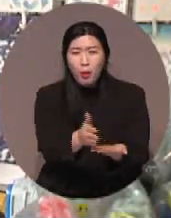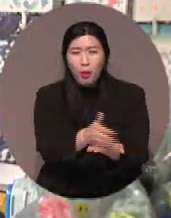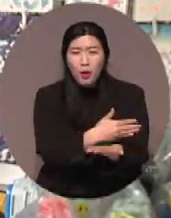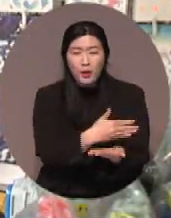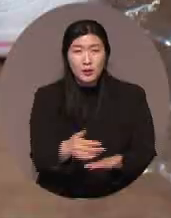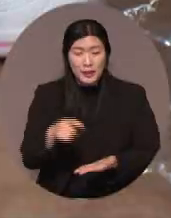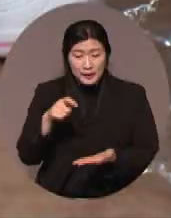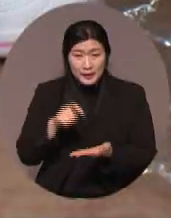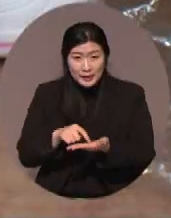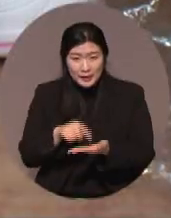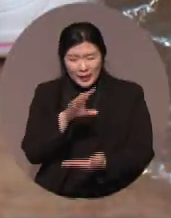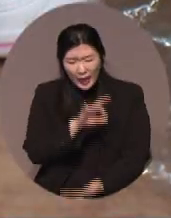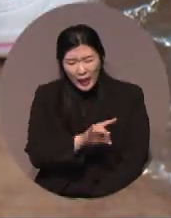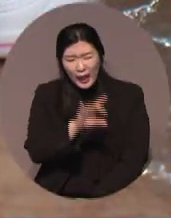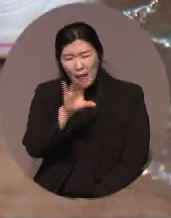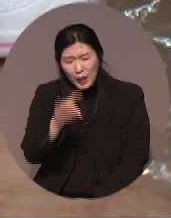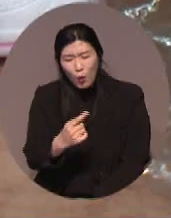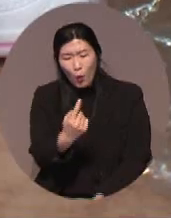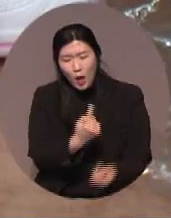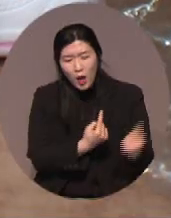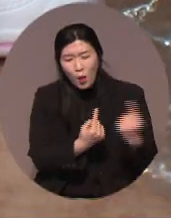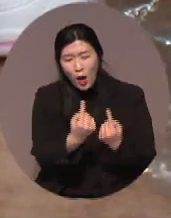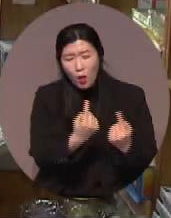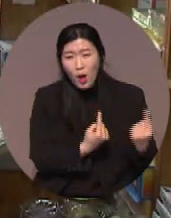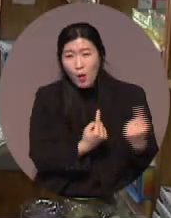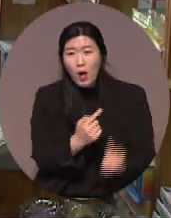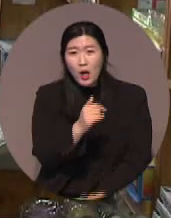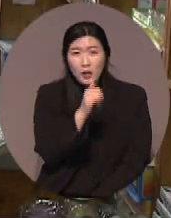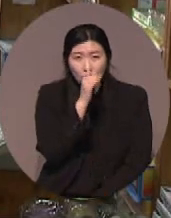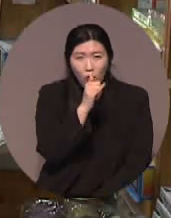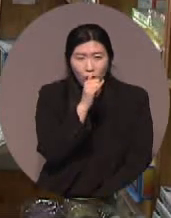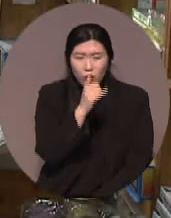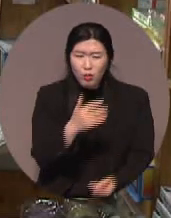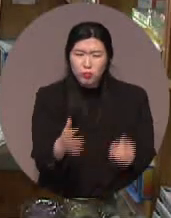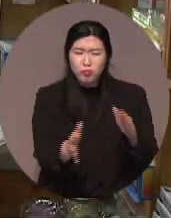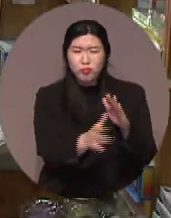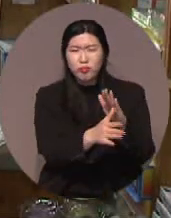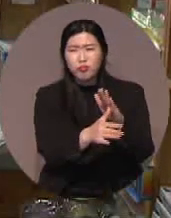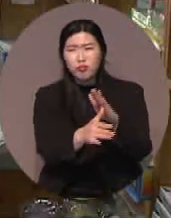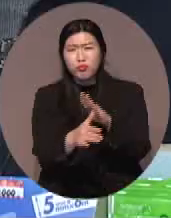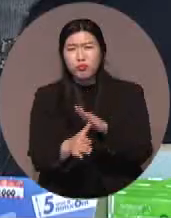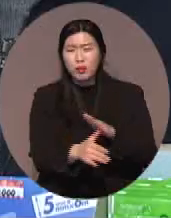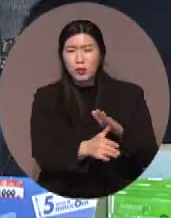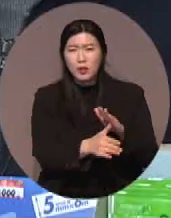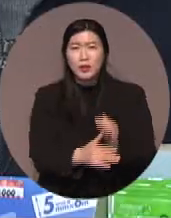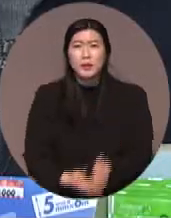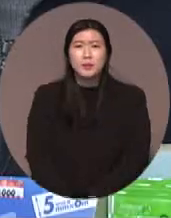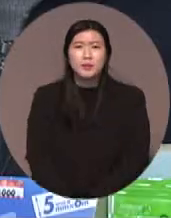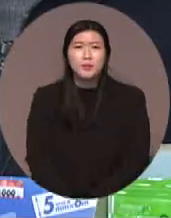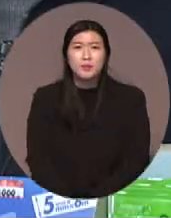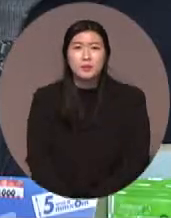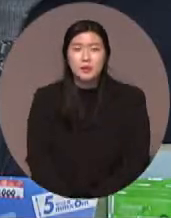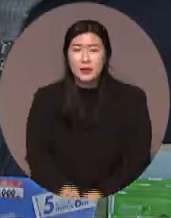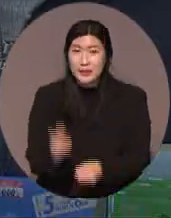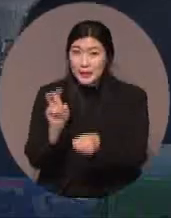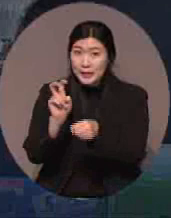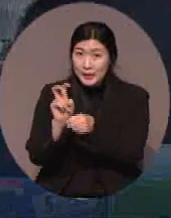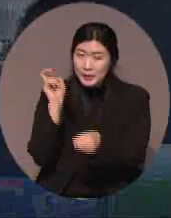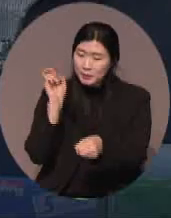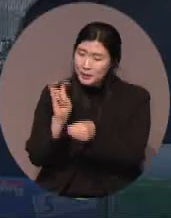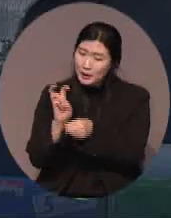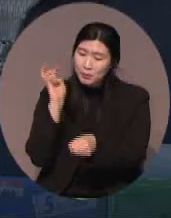간간히 급한 준비물을 찾는 학생들이 찾아오긴 하지만 예전의 모습은 찾아보기 어렵습니다 24 5년 전에는